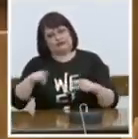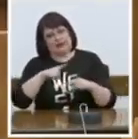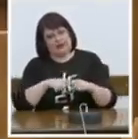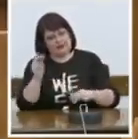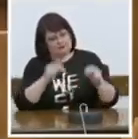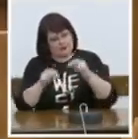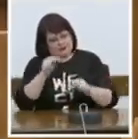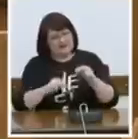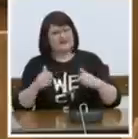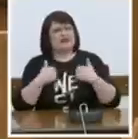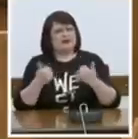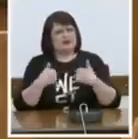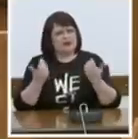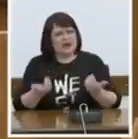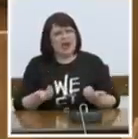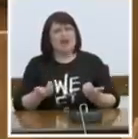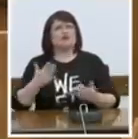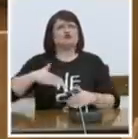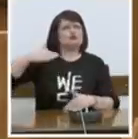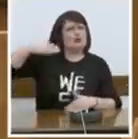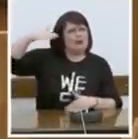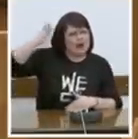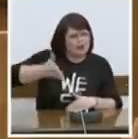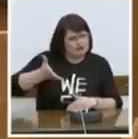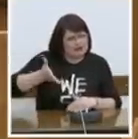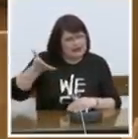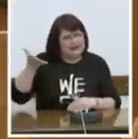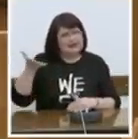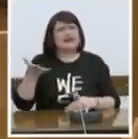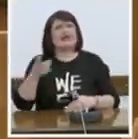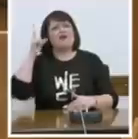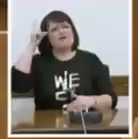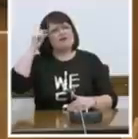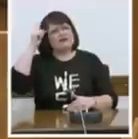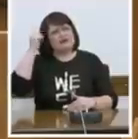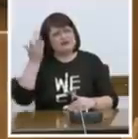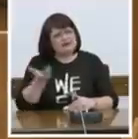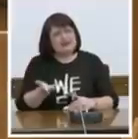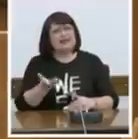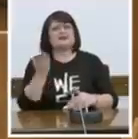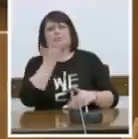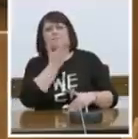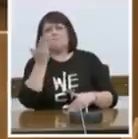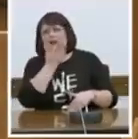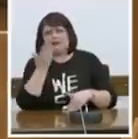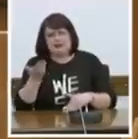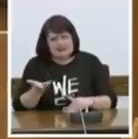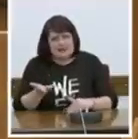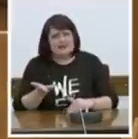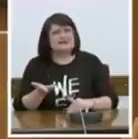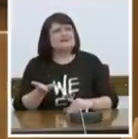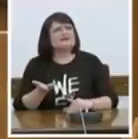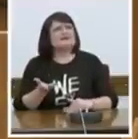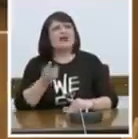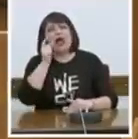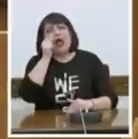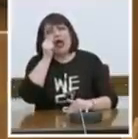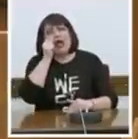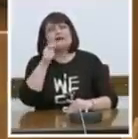τους νέους, τους μεγαλύτερους, τους φοιτητές, τους μαθητές, τους άνδρες,